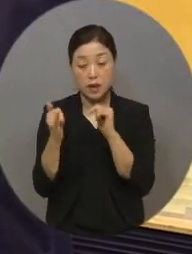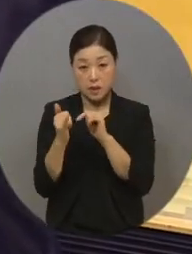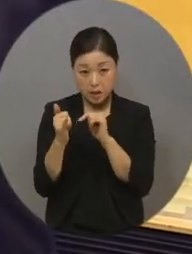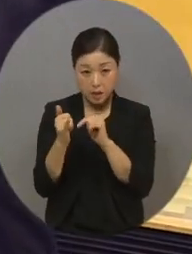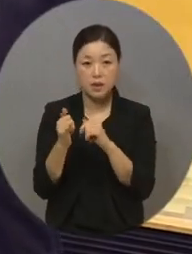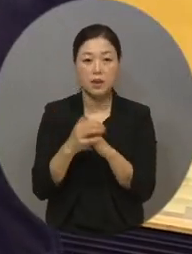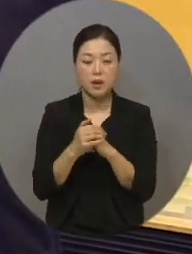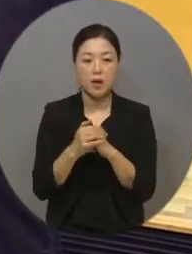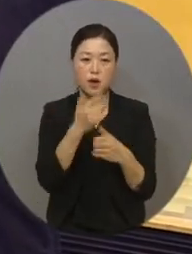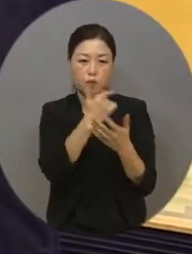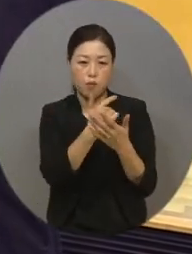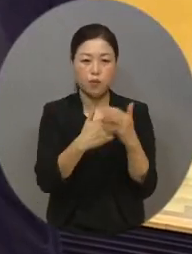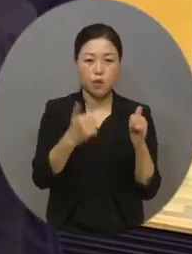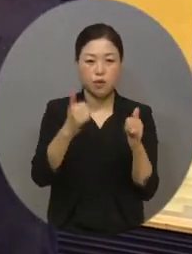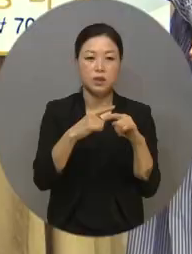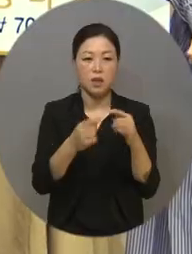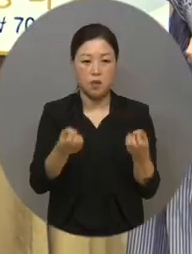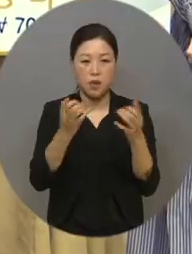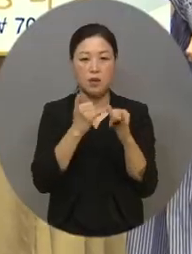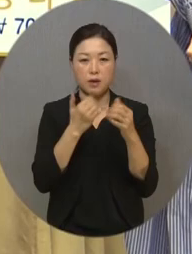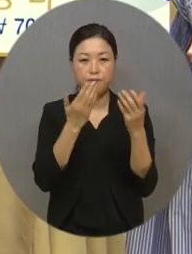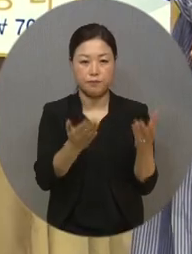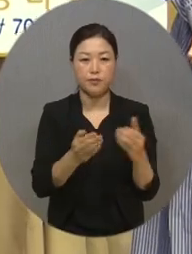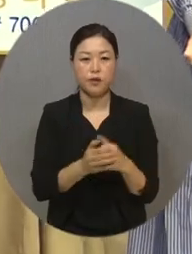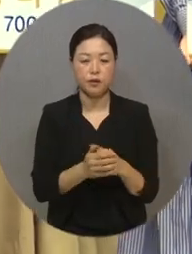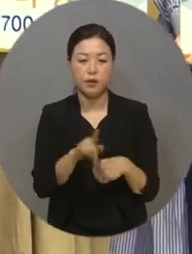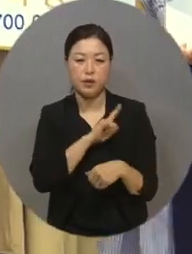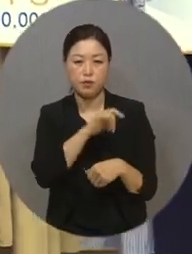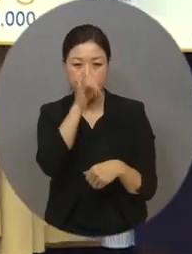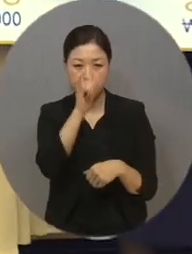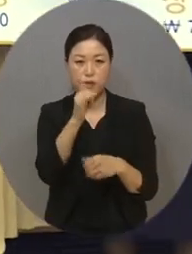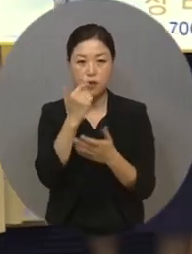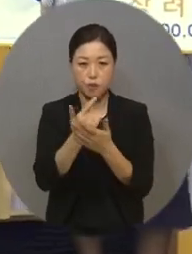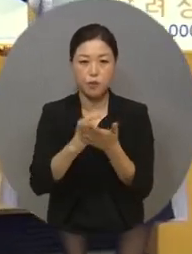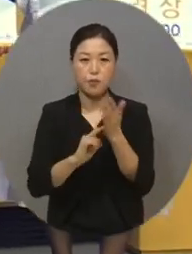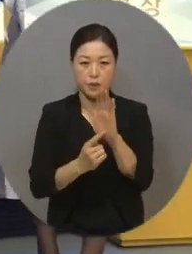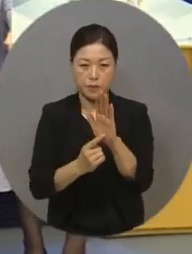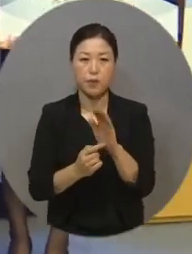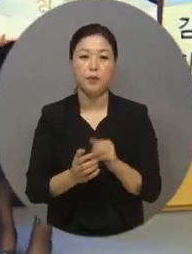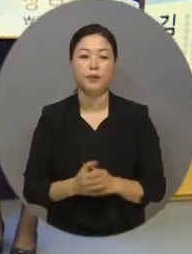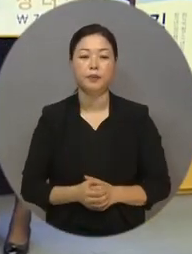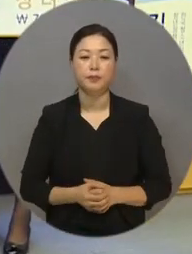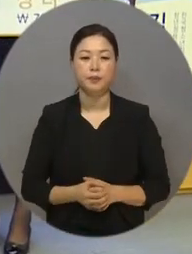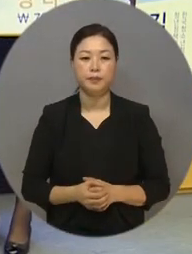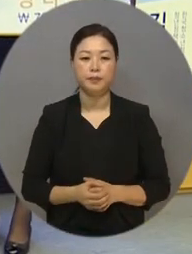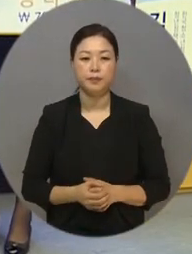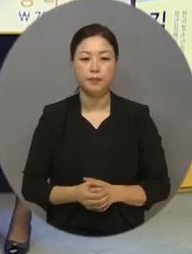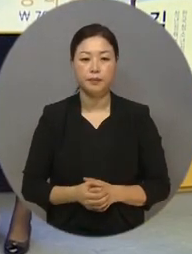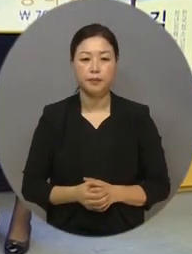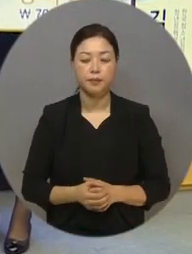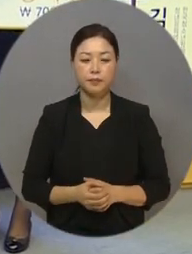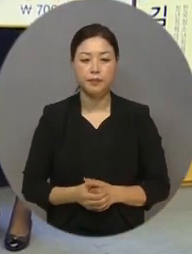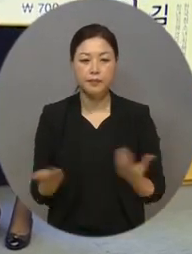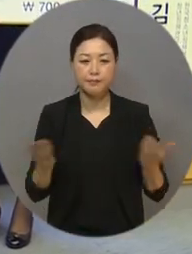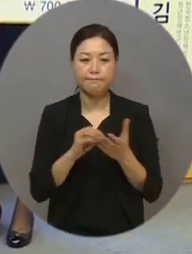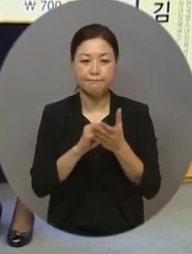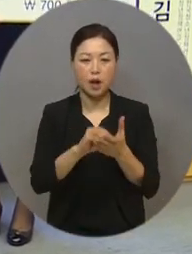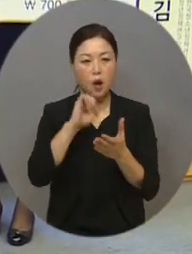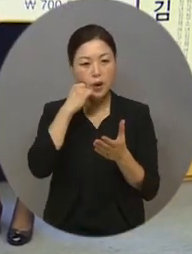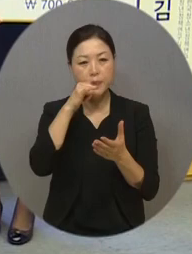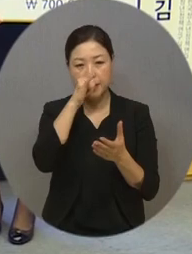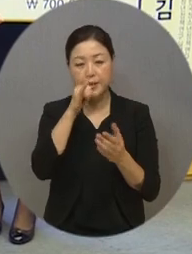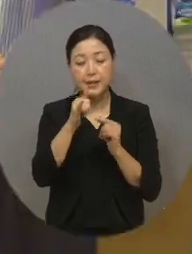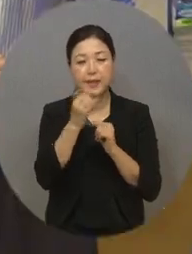실시된 논문 경진대회 시상과 최효수 논문 발표도 함께 진행됐습니다 취업에 더 큰 어려움을